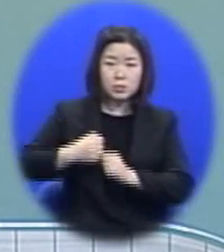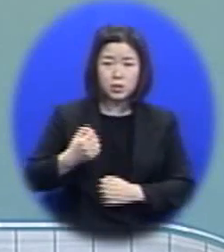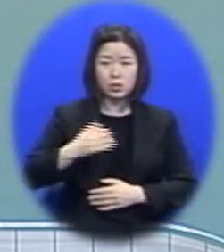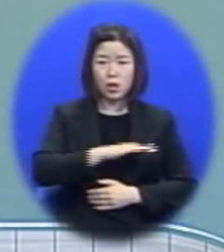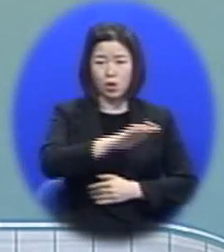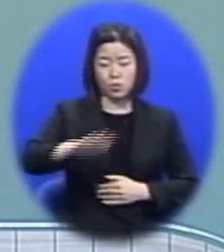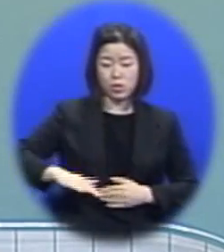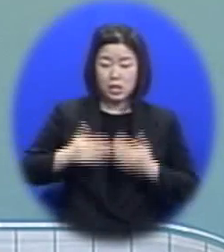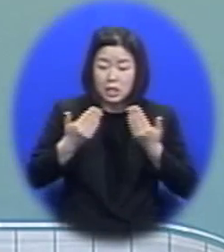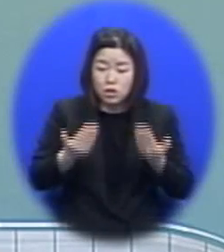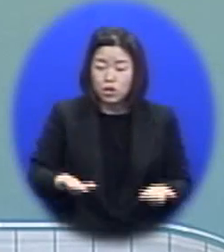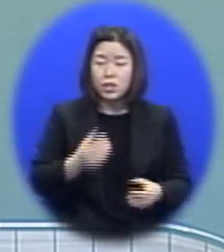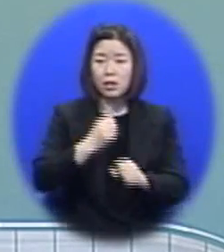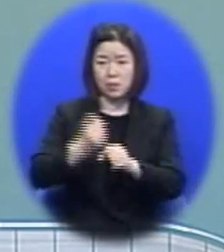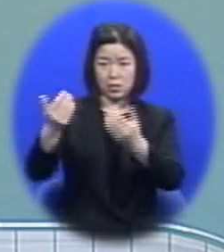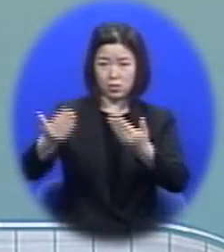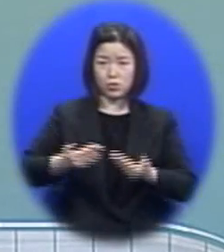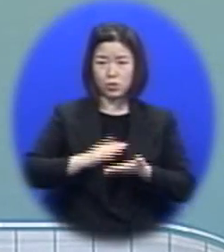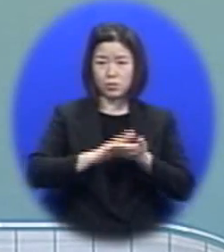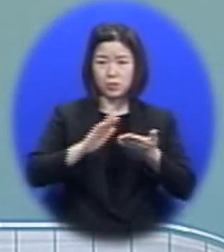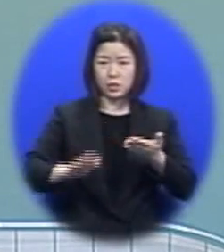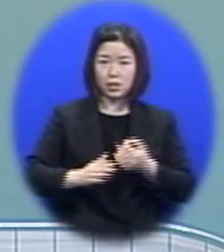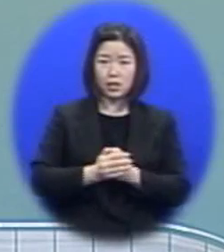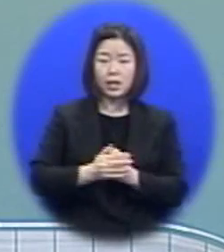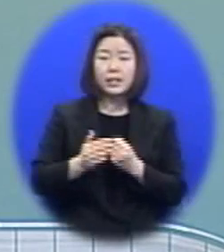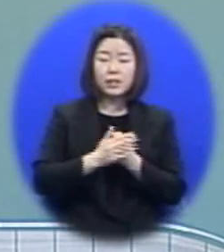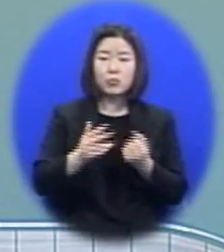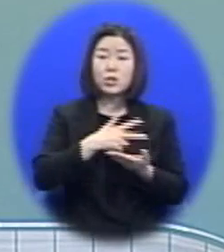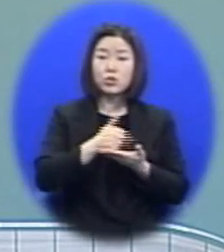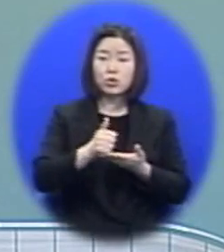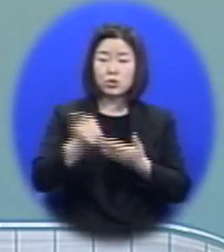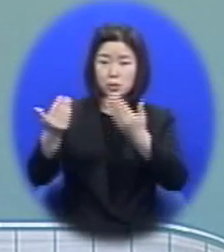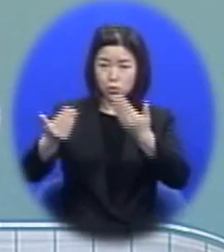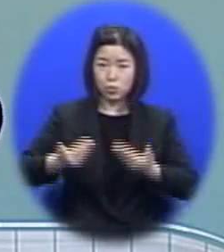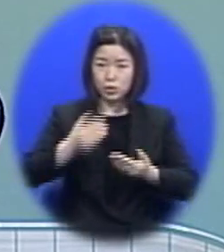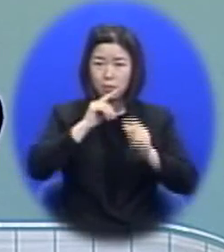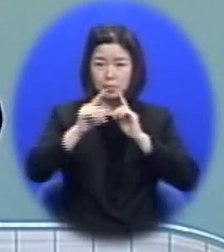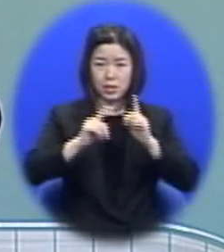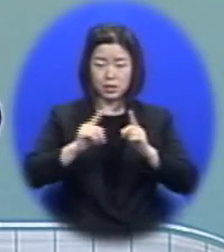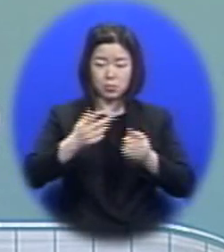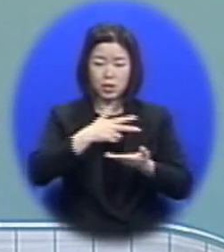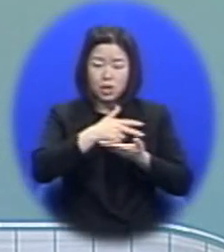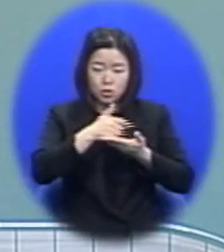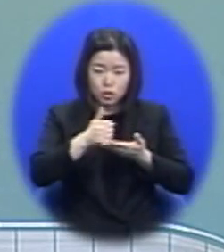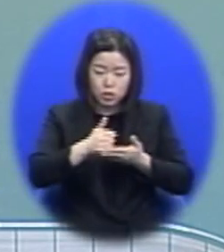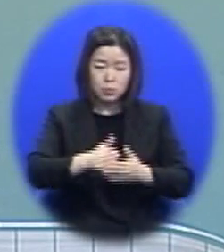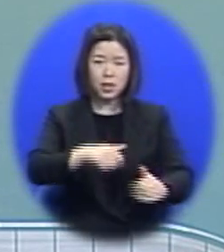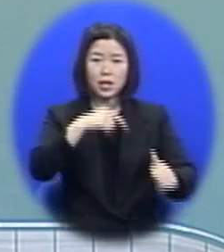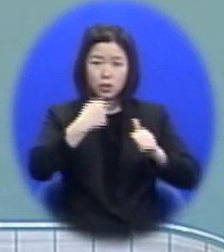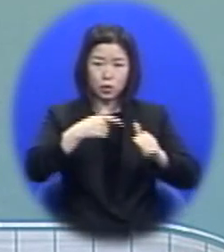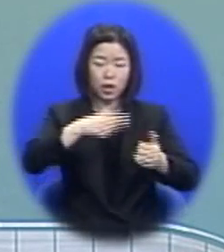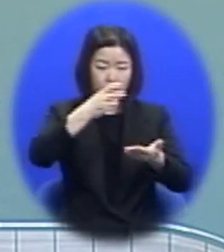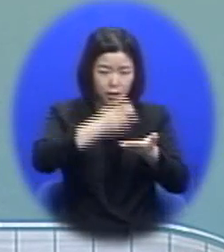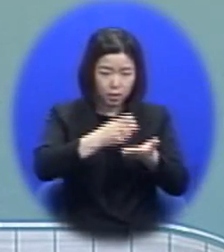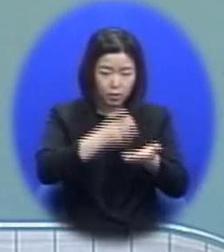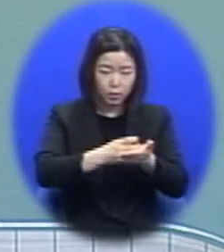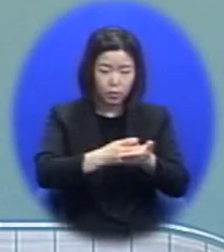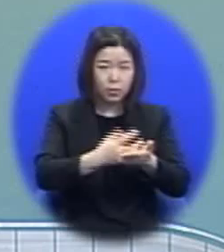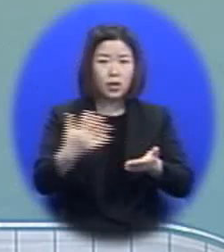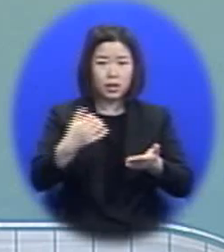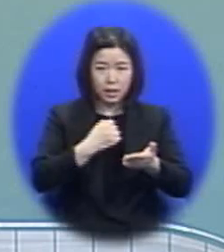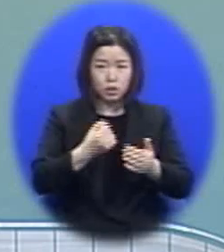하실 것이라 그래서 주님이 주신 말씀이 주의 교양과 훈계로 양육하라 것입니다이